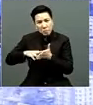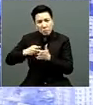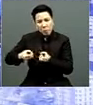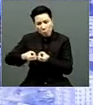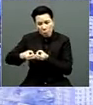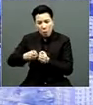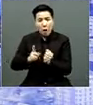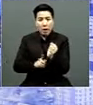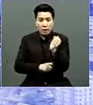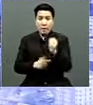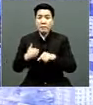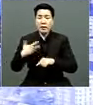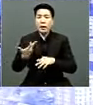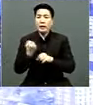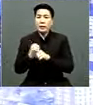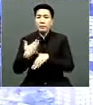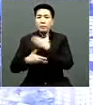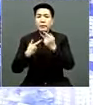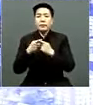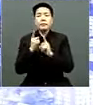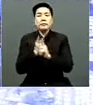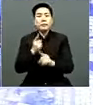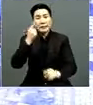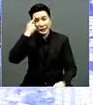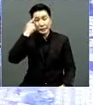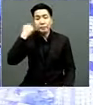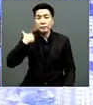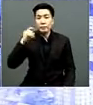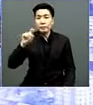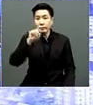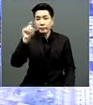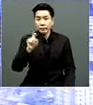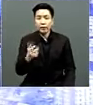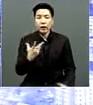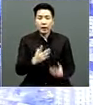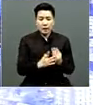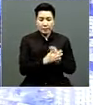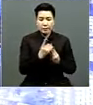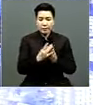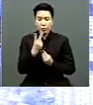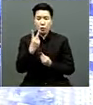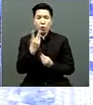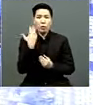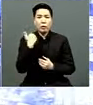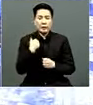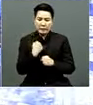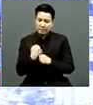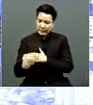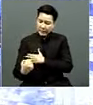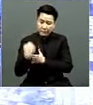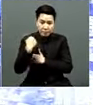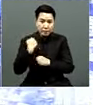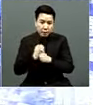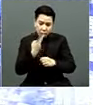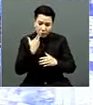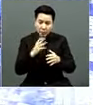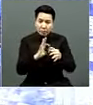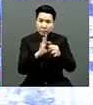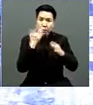ะด้วยซ้ำนะครับว่าเป็นไปอย่างที่เราคิดไหมนะครับแต่อย่างน้อย2สัปดาห์ที่ผ่านมาเราทำงานเข้มกันมากเพราะว่าเราปลด